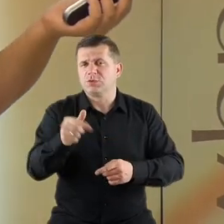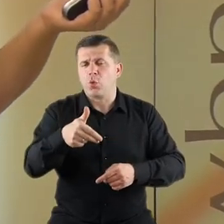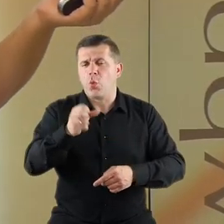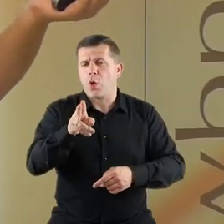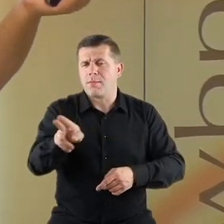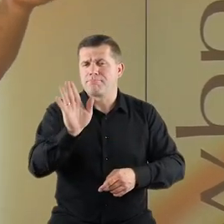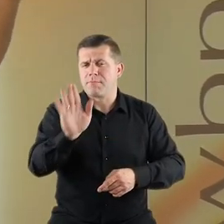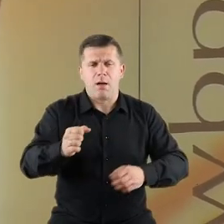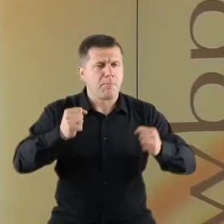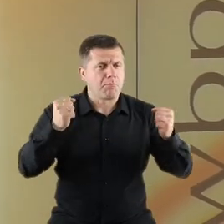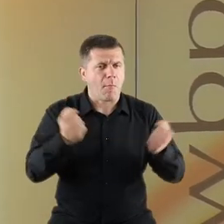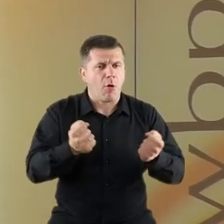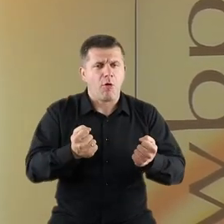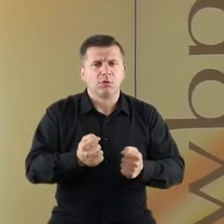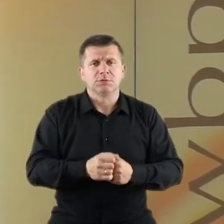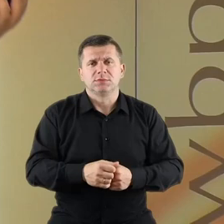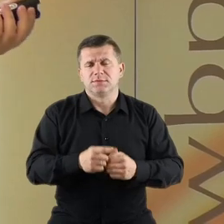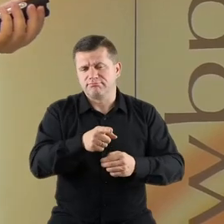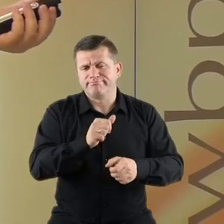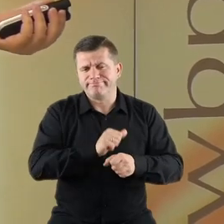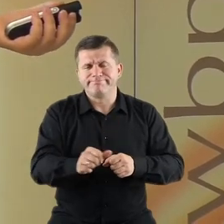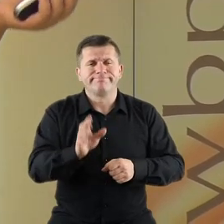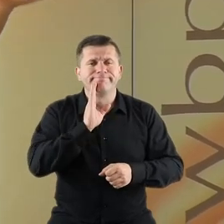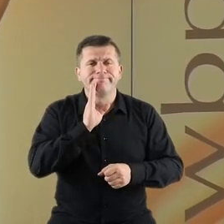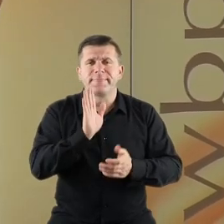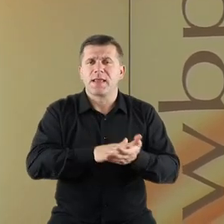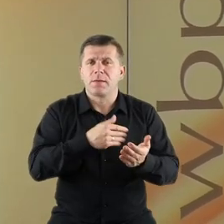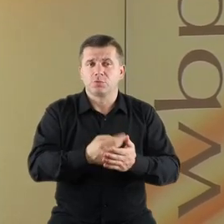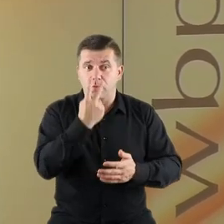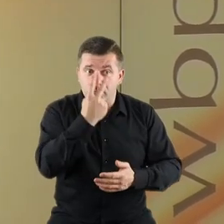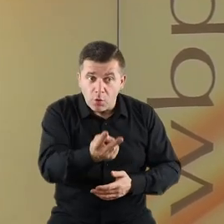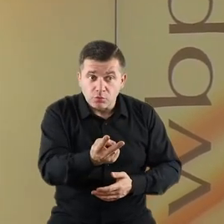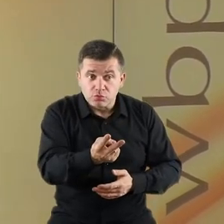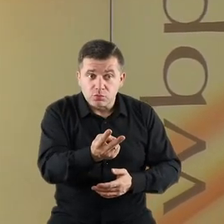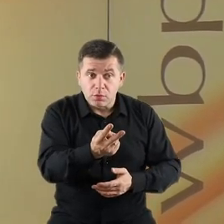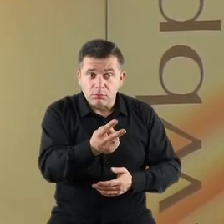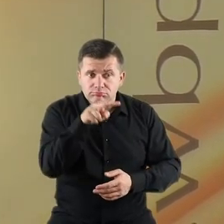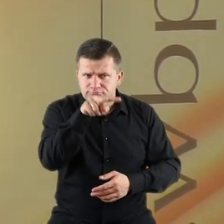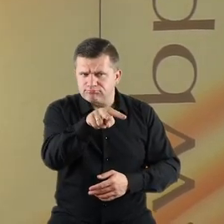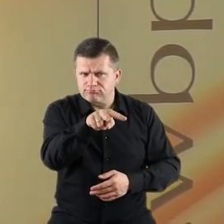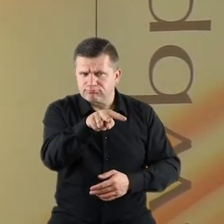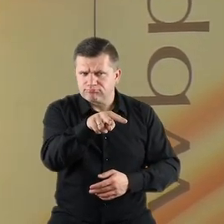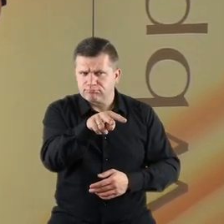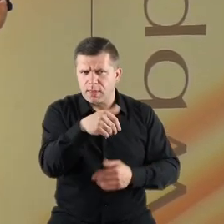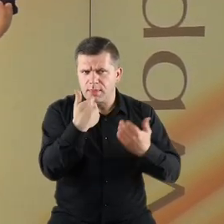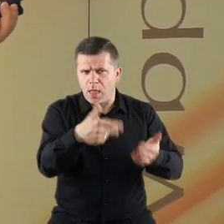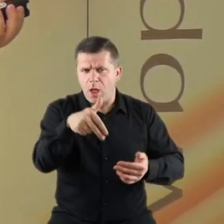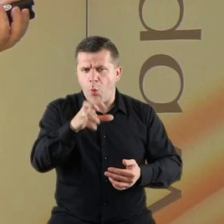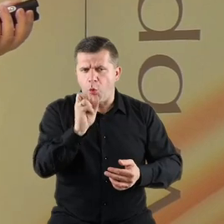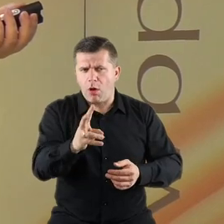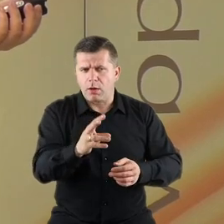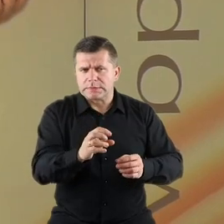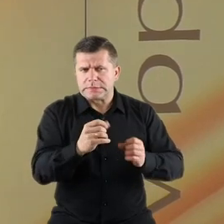która wyraża się na przykład w spojrzeniu niektórych osób Mamy też